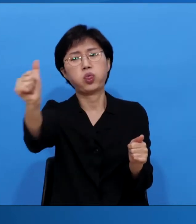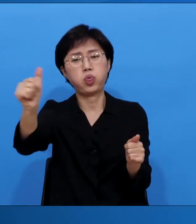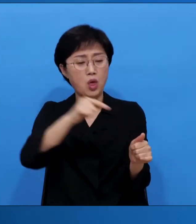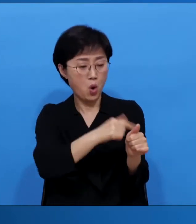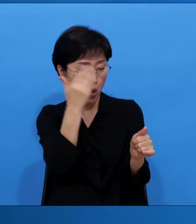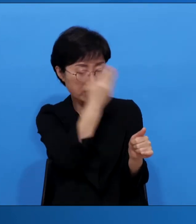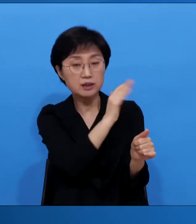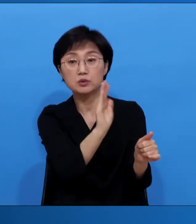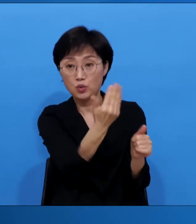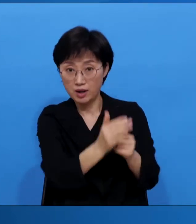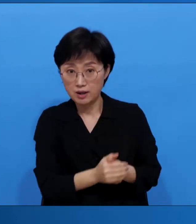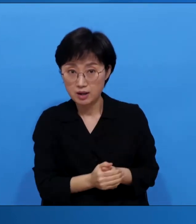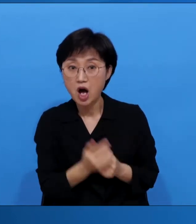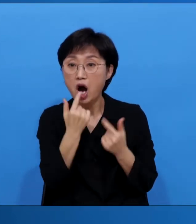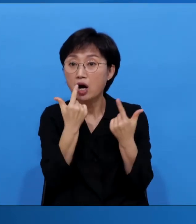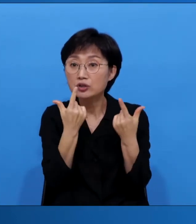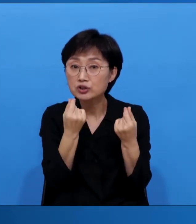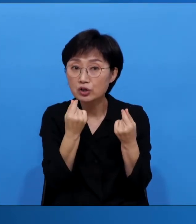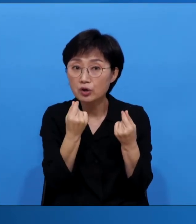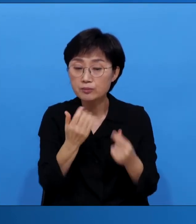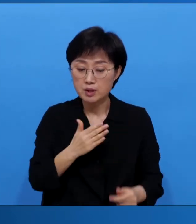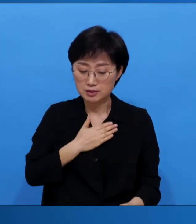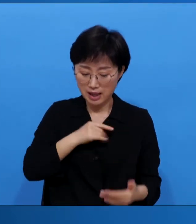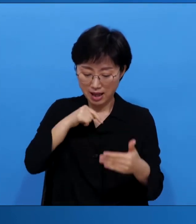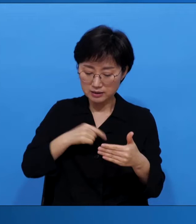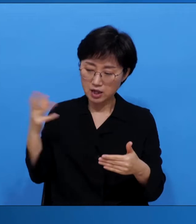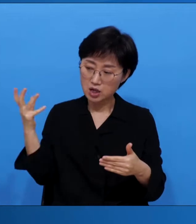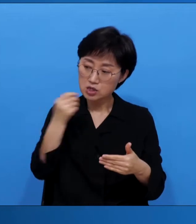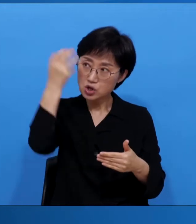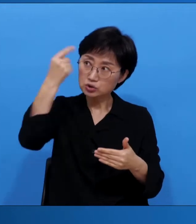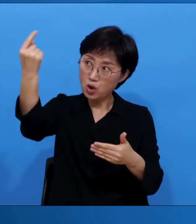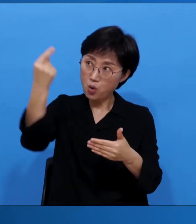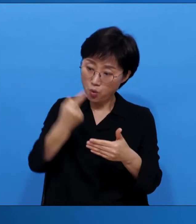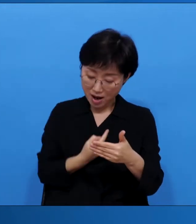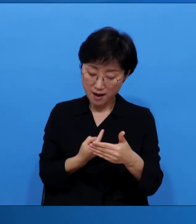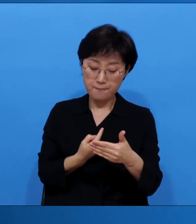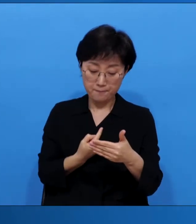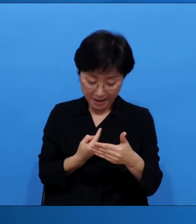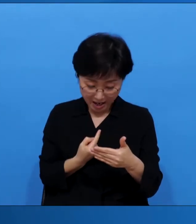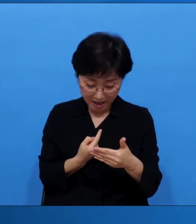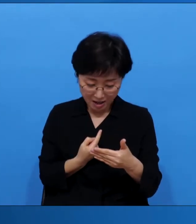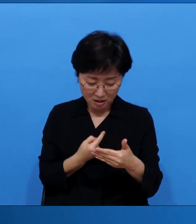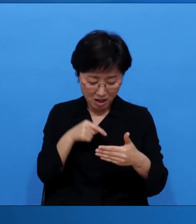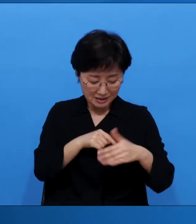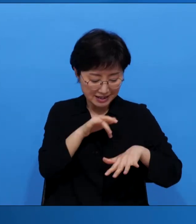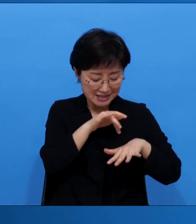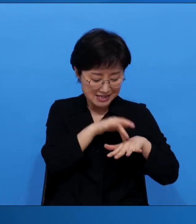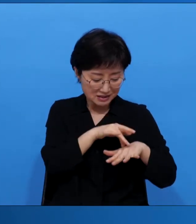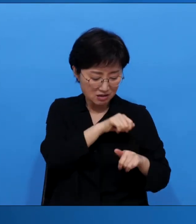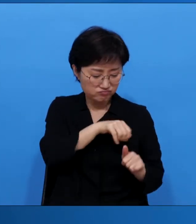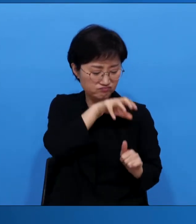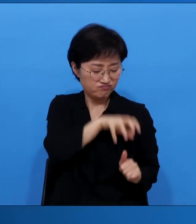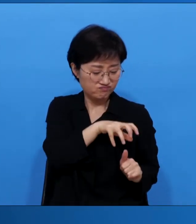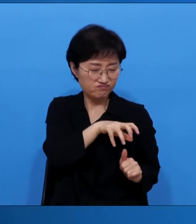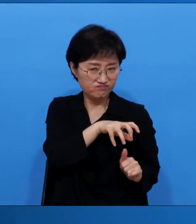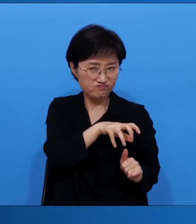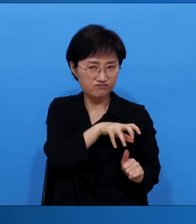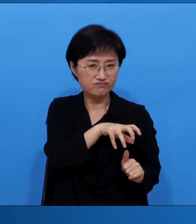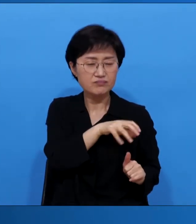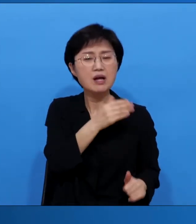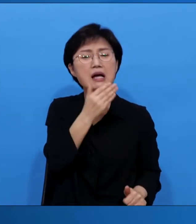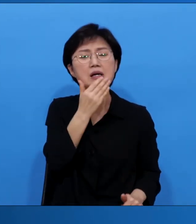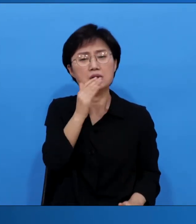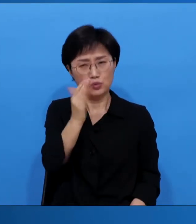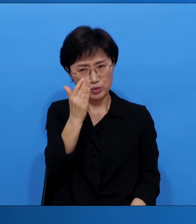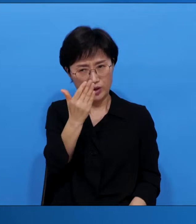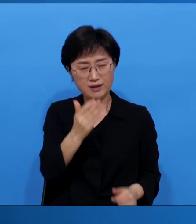여러분에게 성령 임하면 이 흑암은 완전히 결박돼 버린 것입니다. When the Holy Spirit comes upon you, the spirits of darkness, the